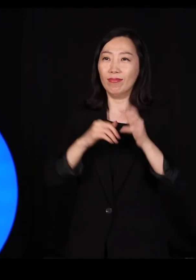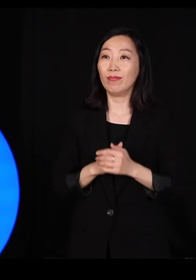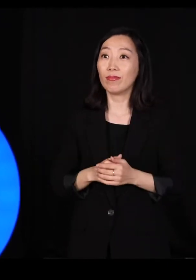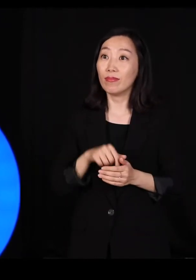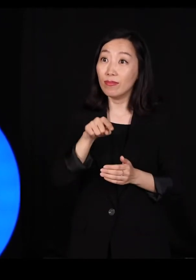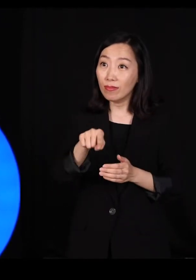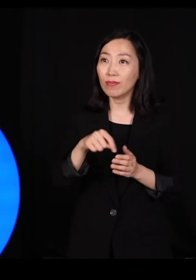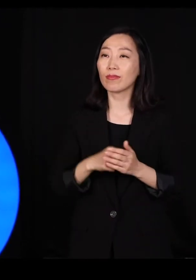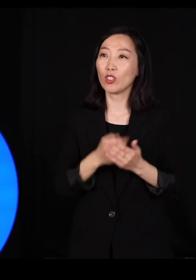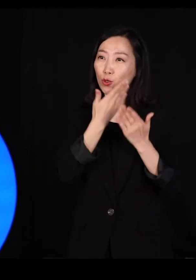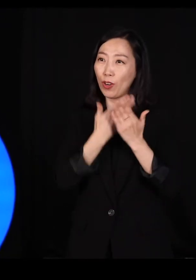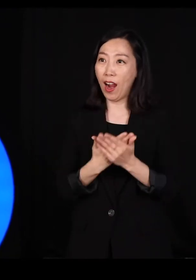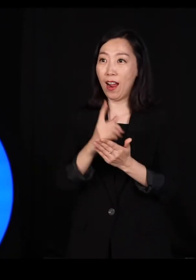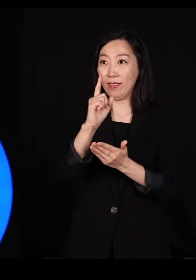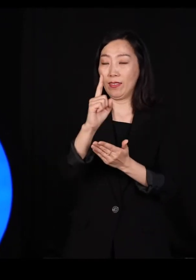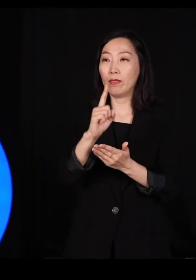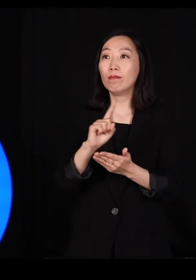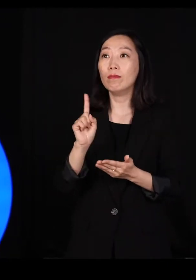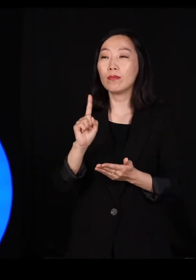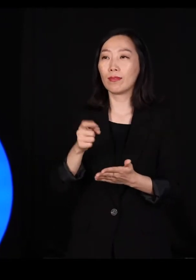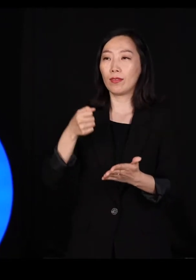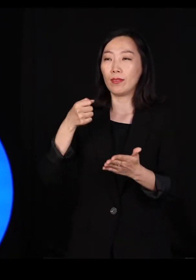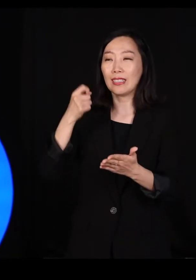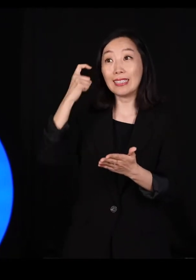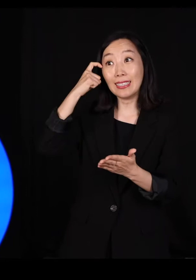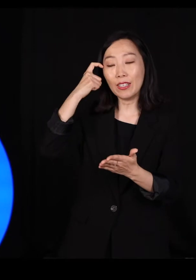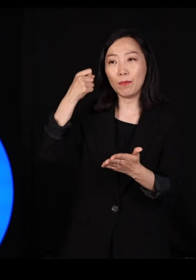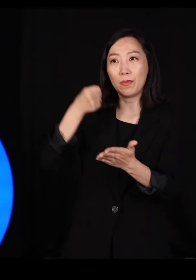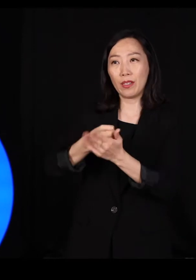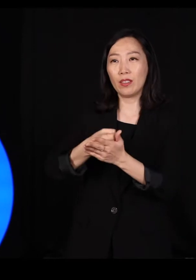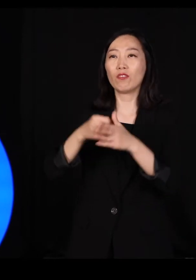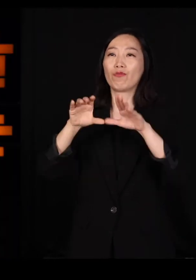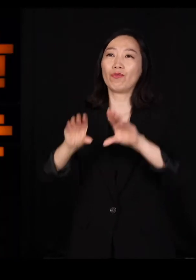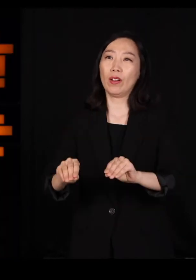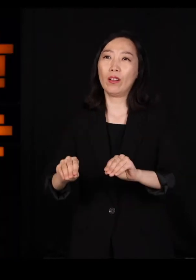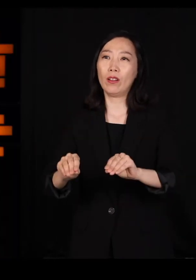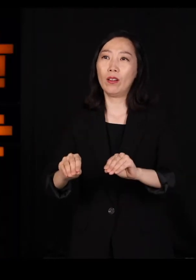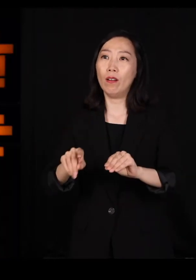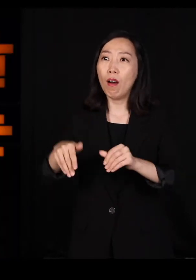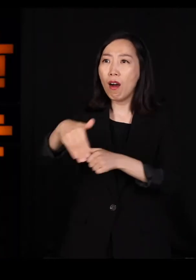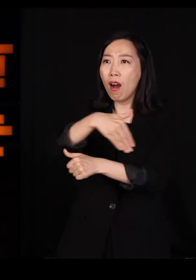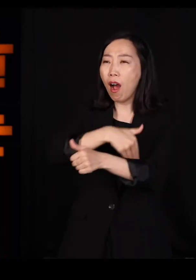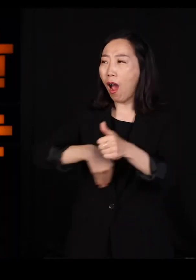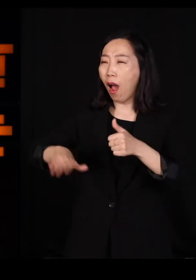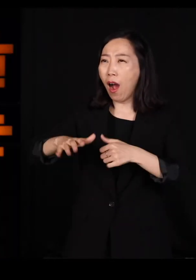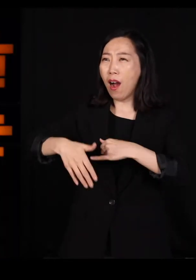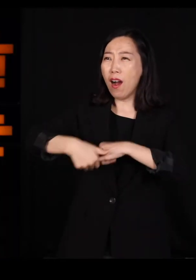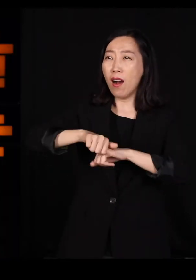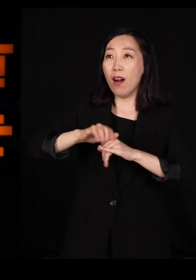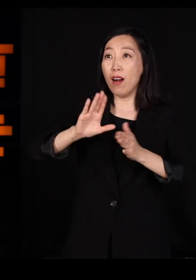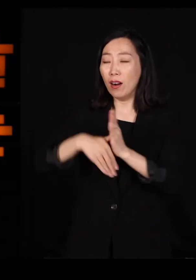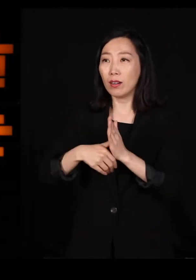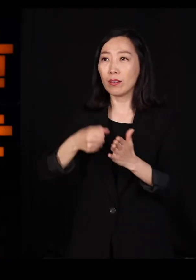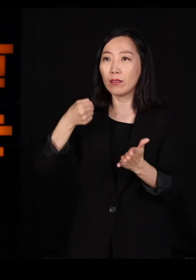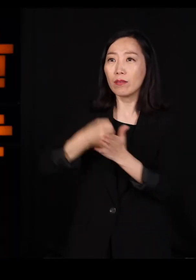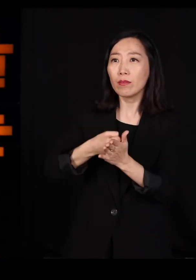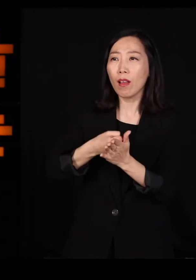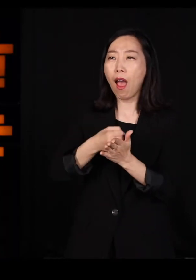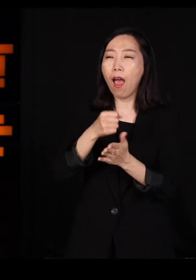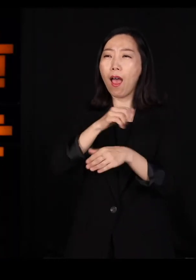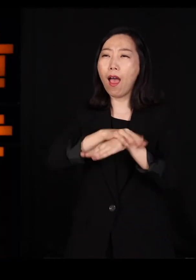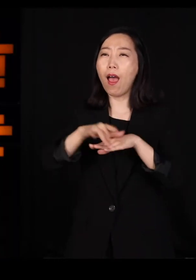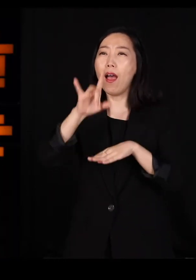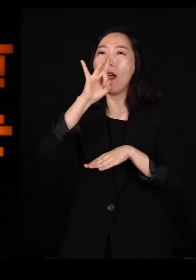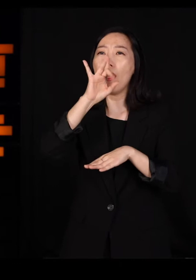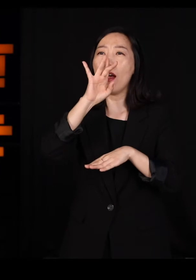근데 여기에 또 한 가지 핵심 개념이 판단 중지라는 겁니다. 우리가 어떤 사태를 볼 때 잘 결론이